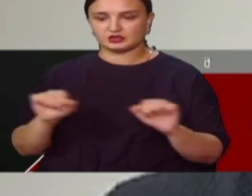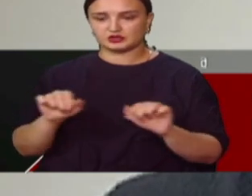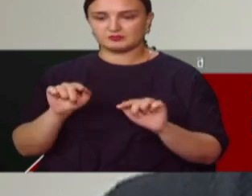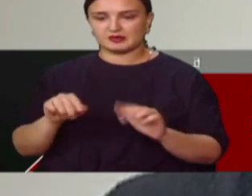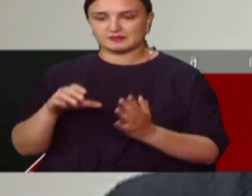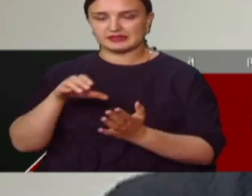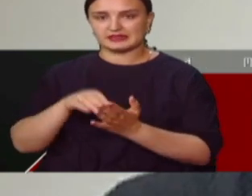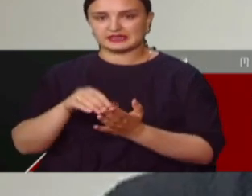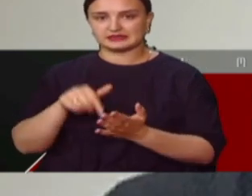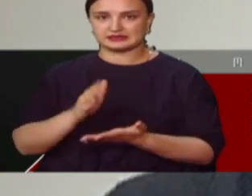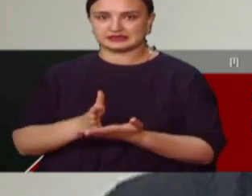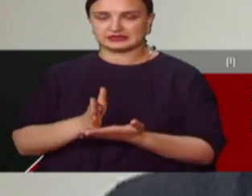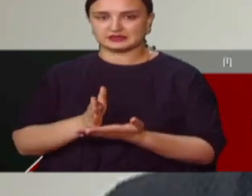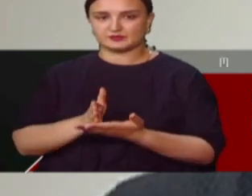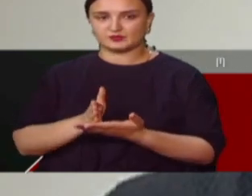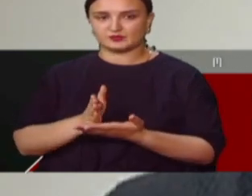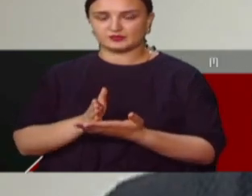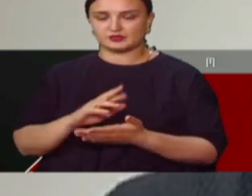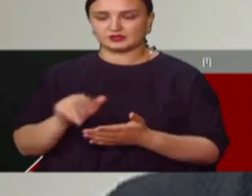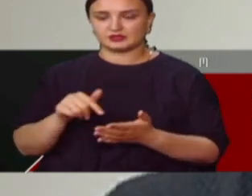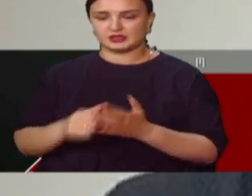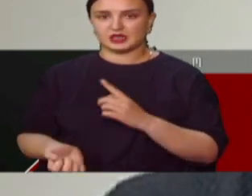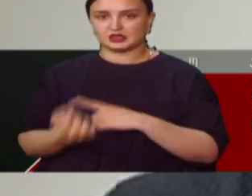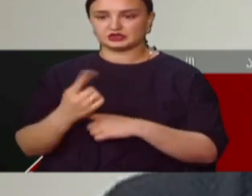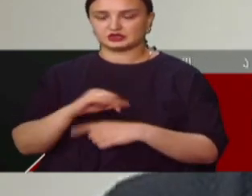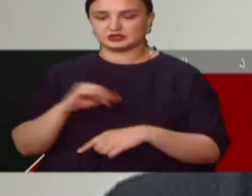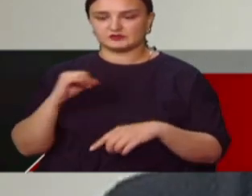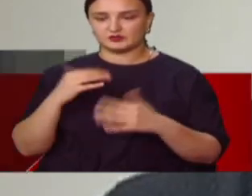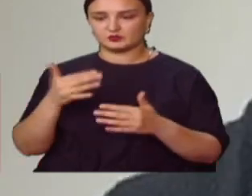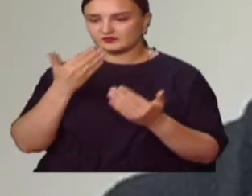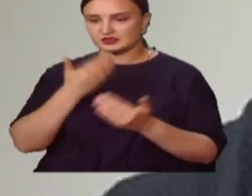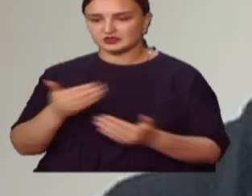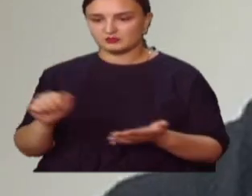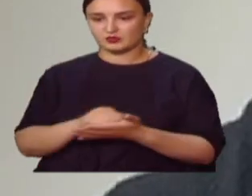ტექსტის არსებობა და გაჩენა თავად უკვე საბოლოო დოკუმენტში.